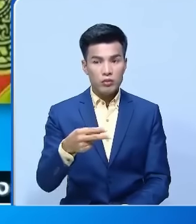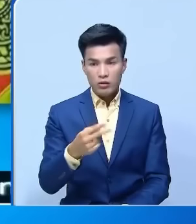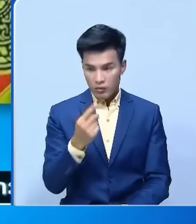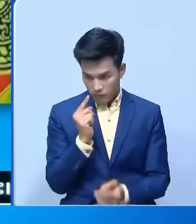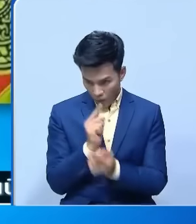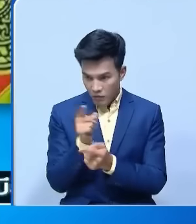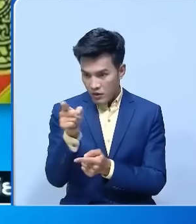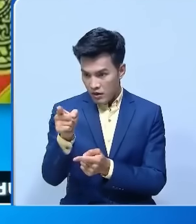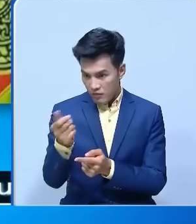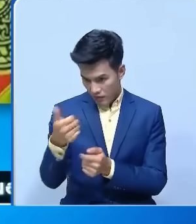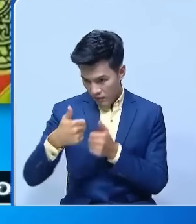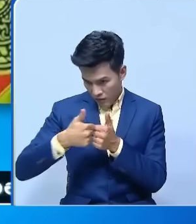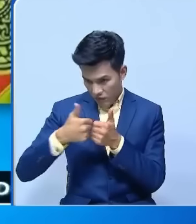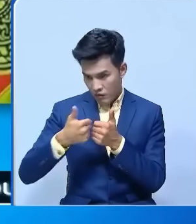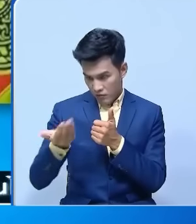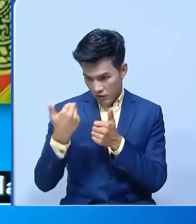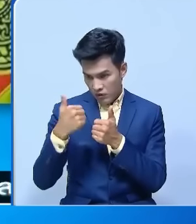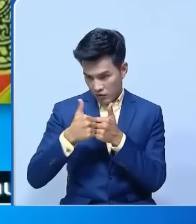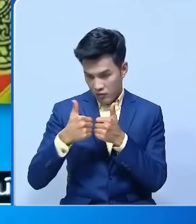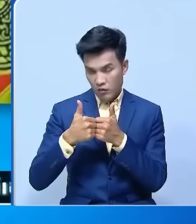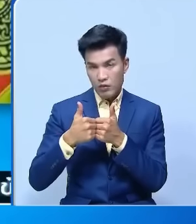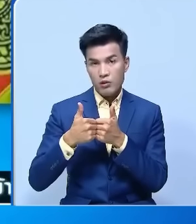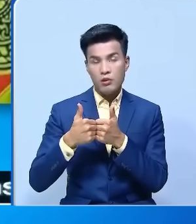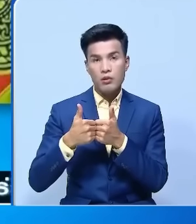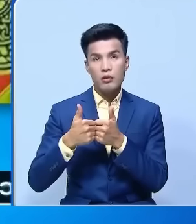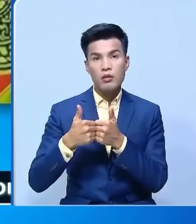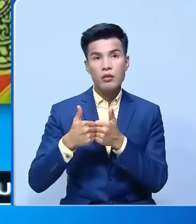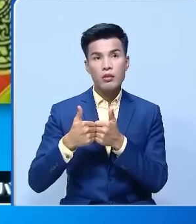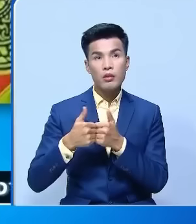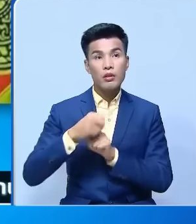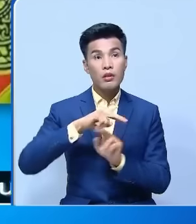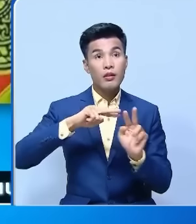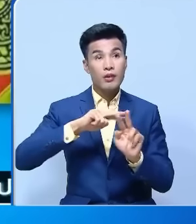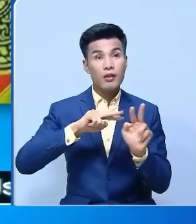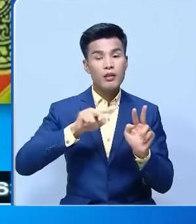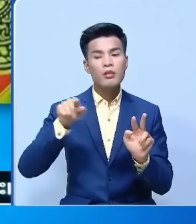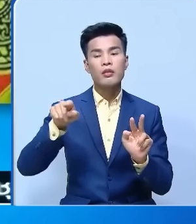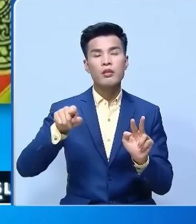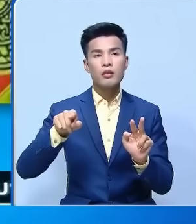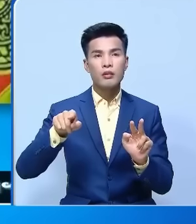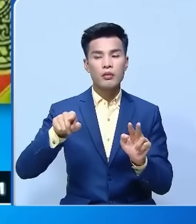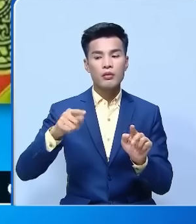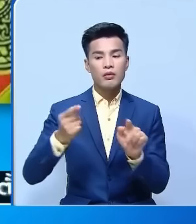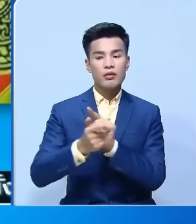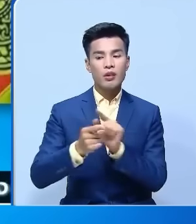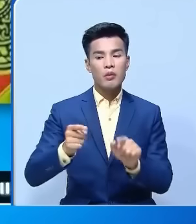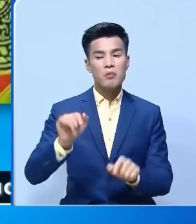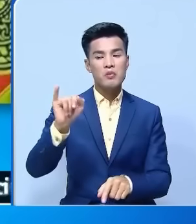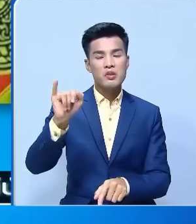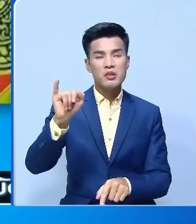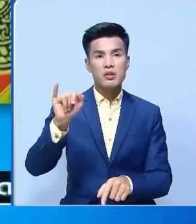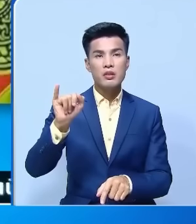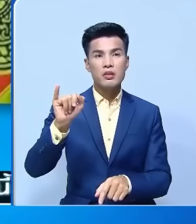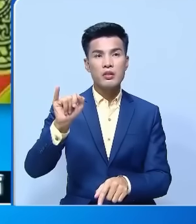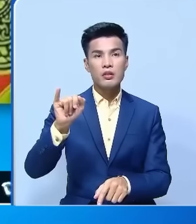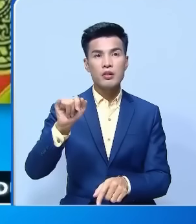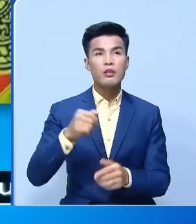นอกเครื่องแบบมไม่งั้นเจอดีแน่โอ้โหแบบนี้เลยเหรอเออแล้วก็แฮชแทกนั่นเห็นมั้ยมารสังคมเอ